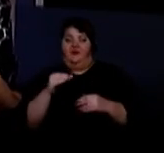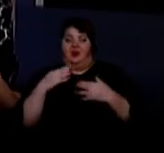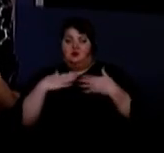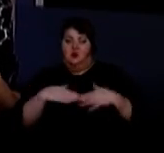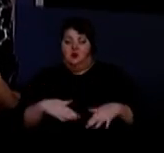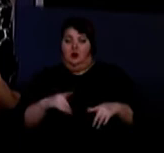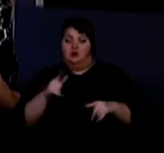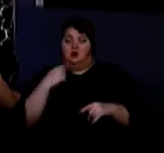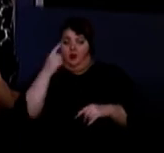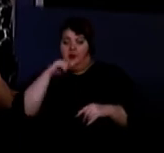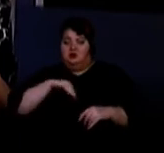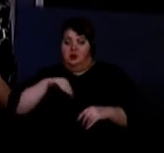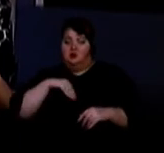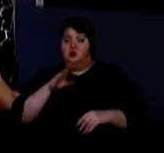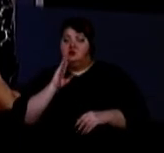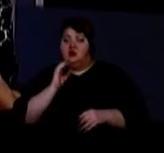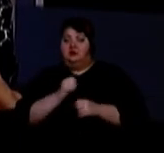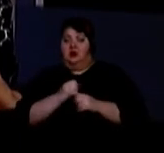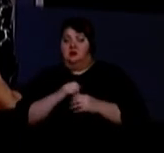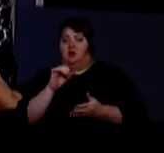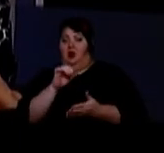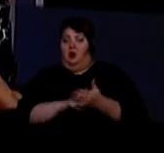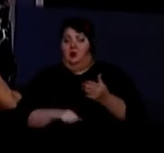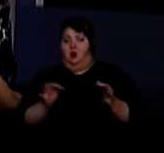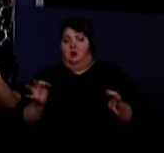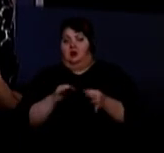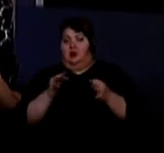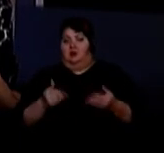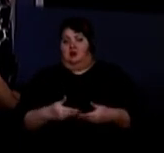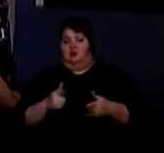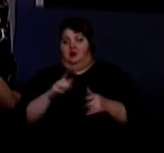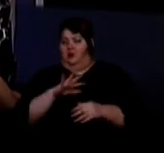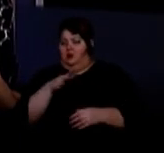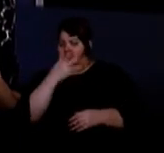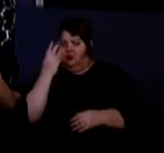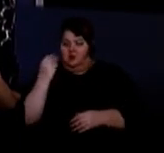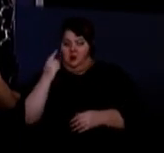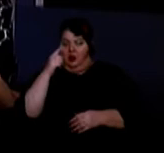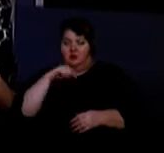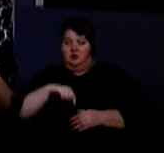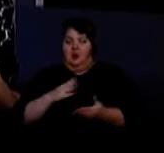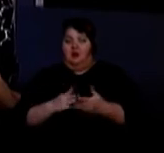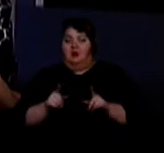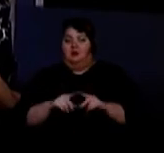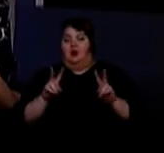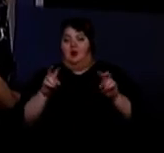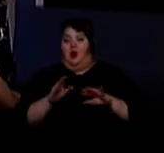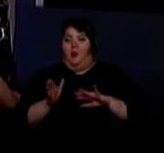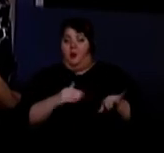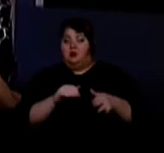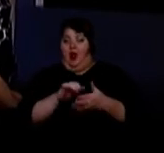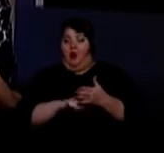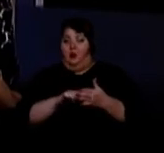Что касается психологии, женщина, сделавшая аборт, никогда в жизни его не забудет. В психологии есть такой термин – постабортный